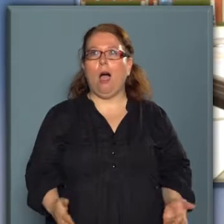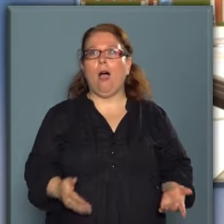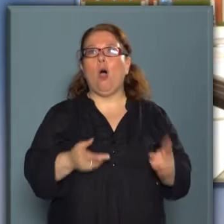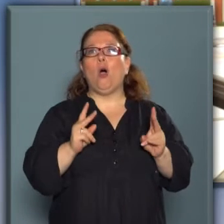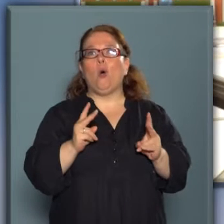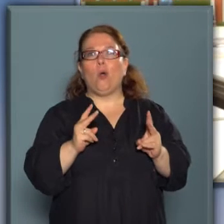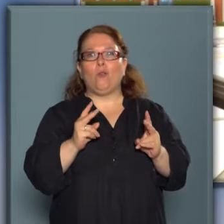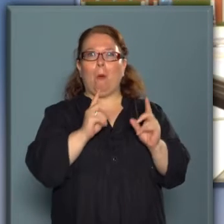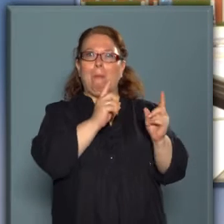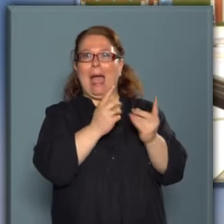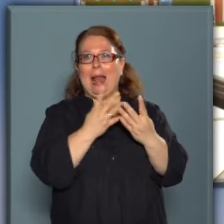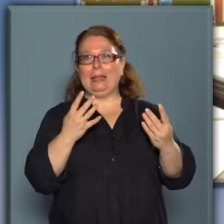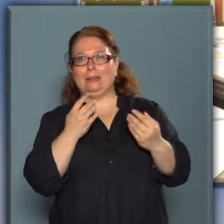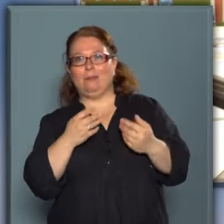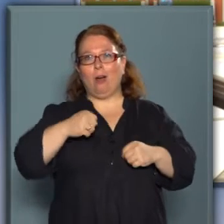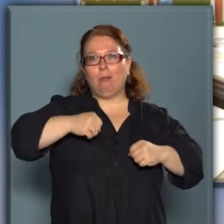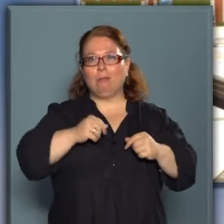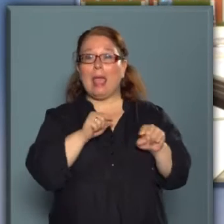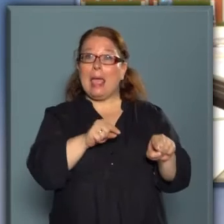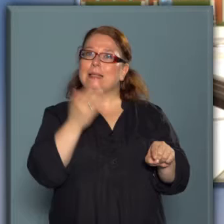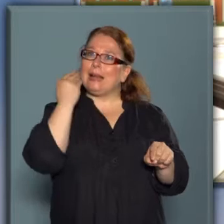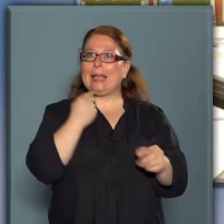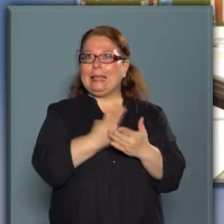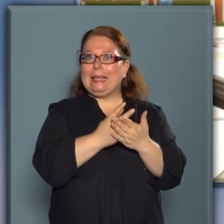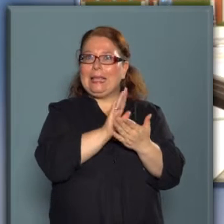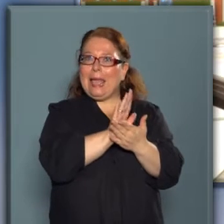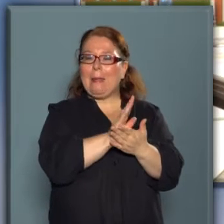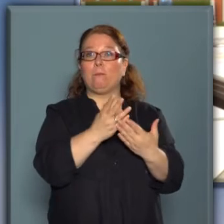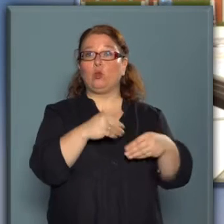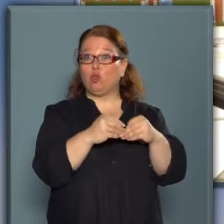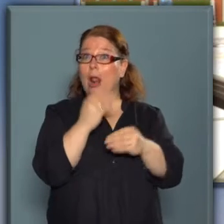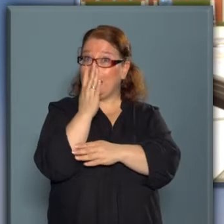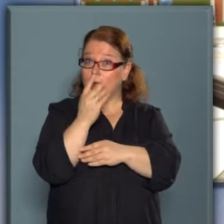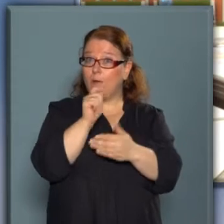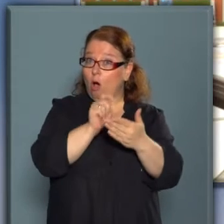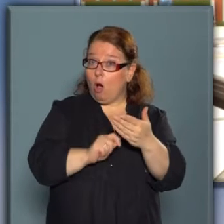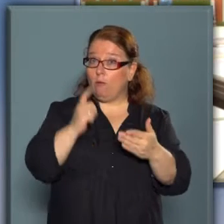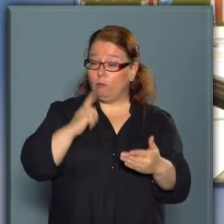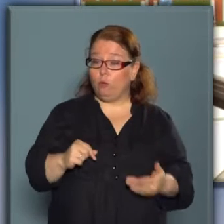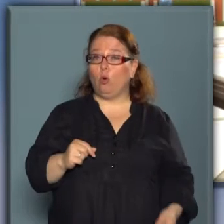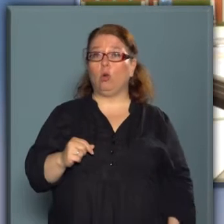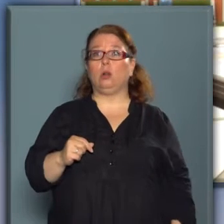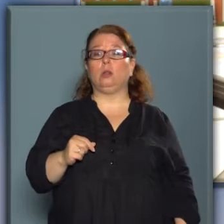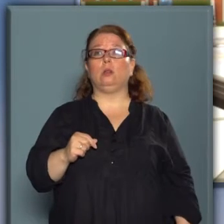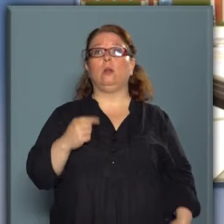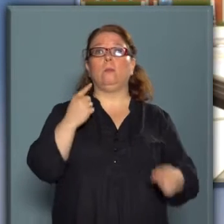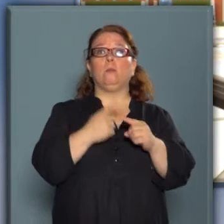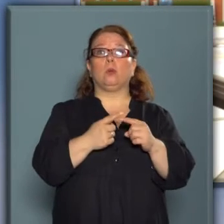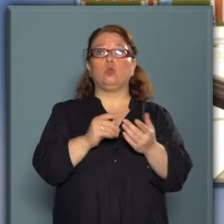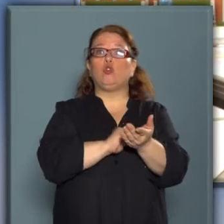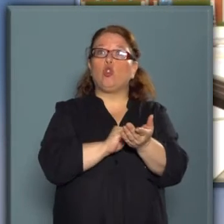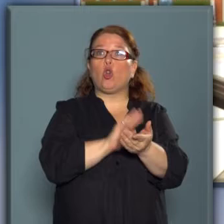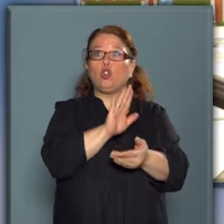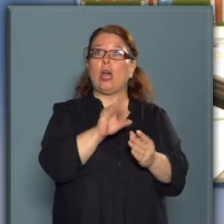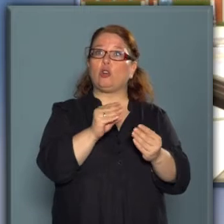az, hogy vannak beállítva. Tehát a régi képeket, családfákat készítettek, nagyon sok